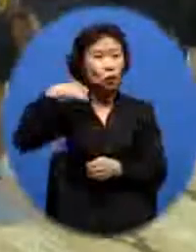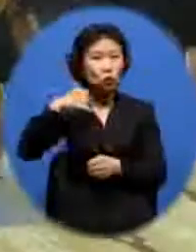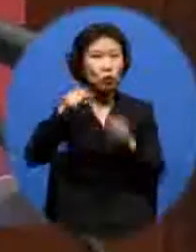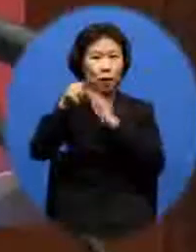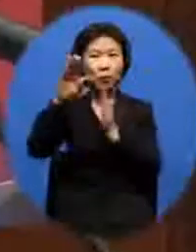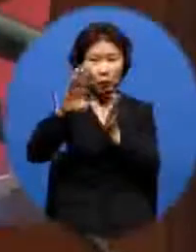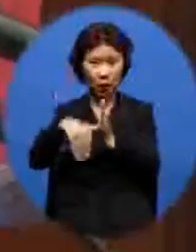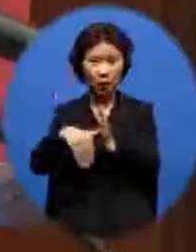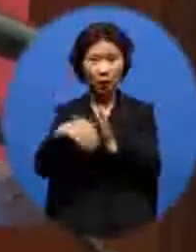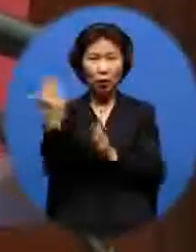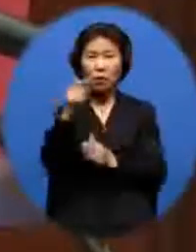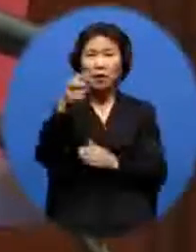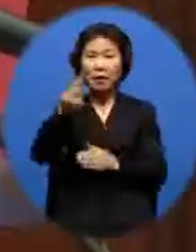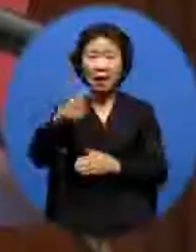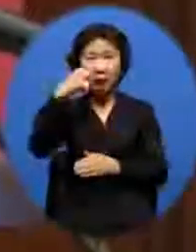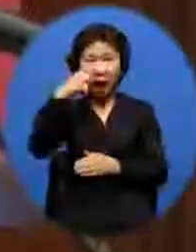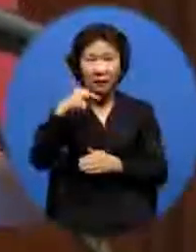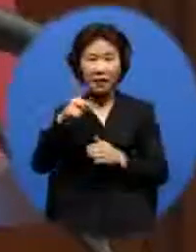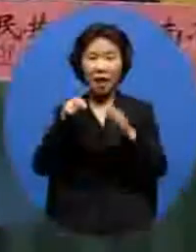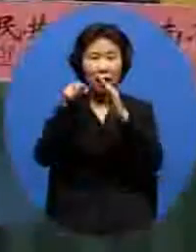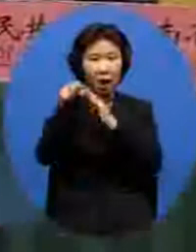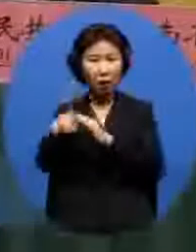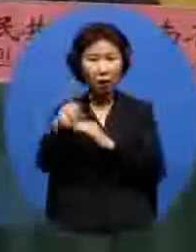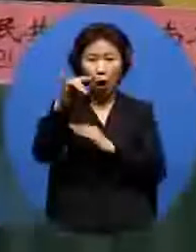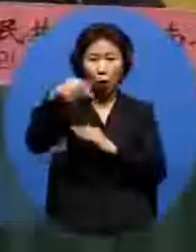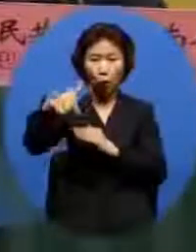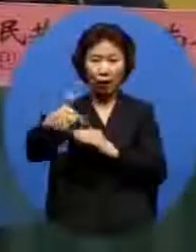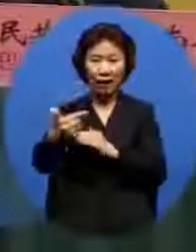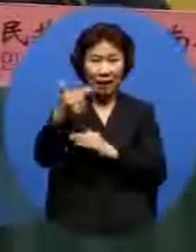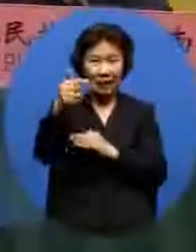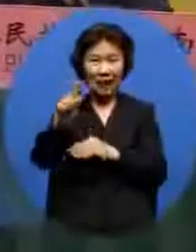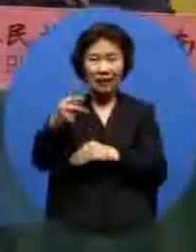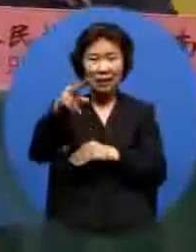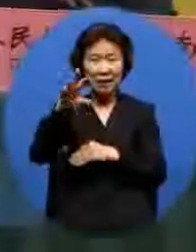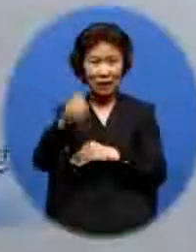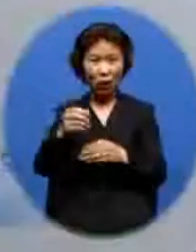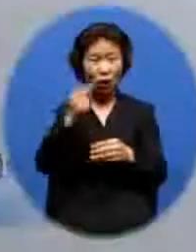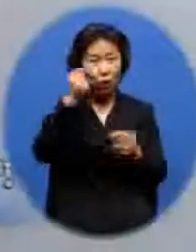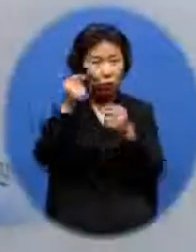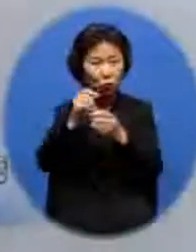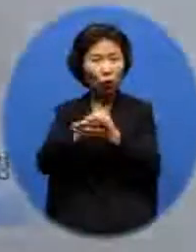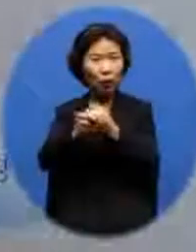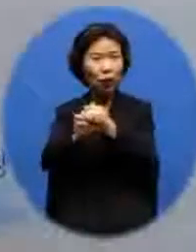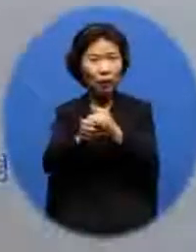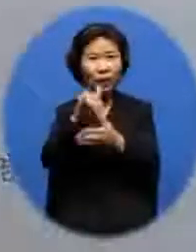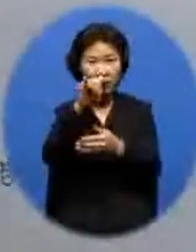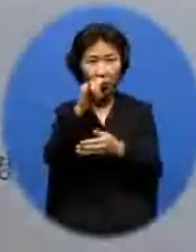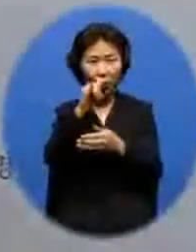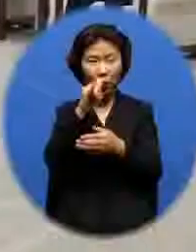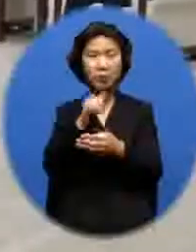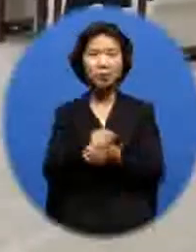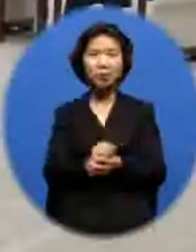최근 남아시아 진출의 교두보로 급부상하고 있는 윈난성과 우호교류협정을 체결하며 교류협력의 물길을